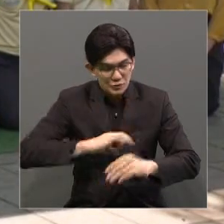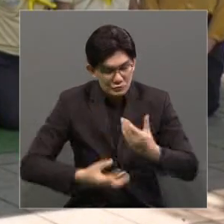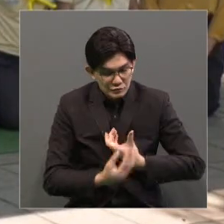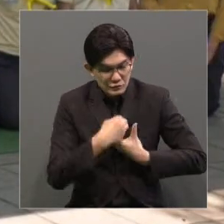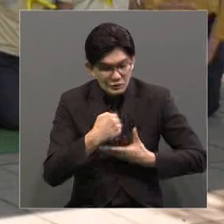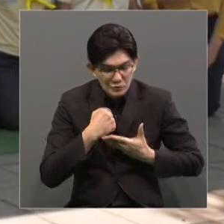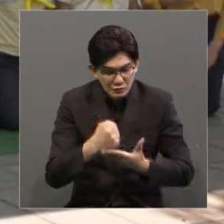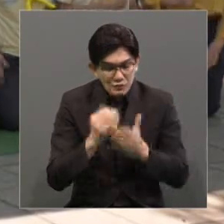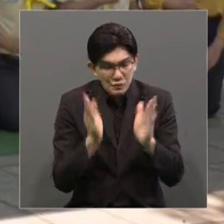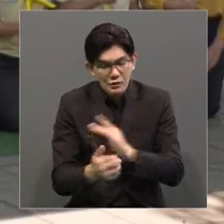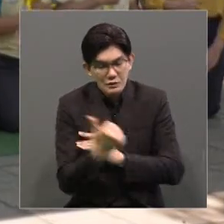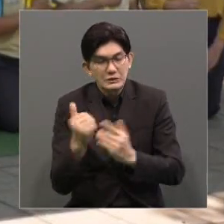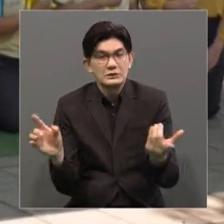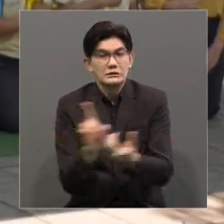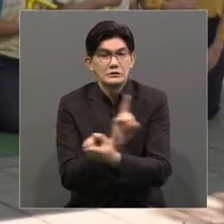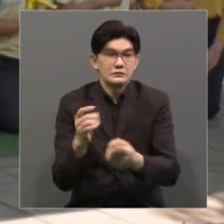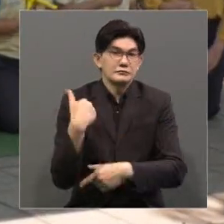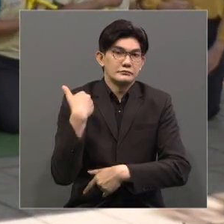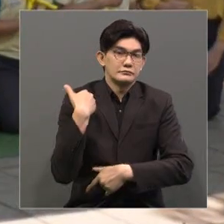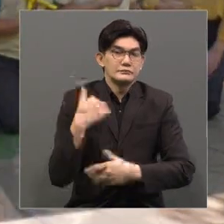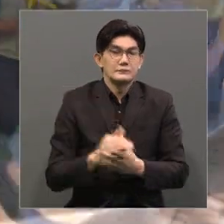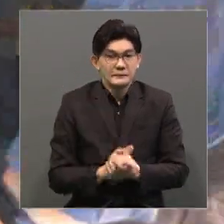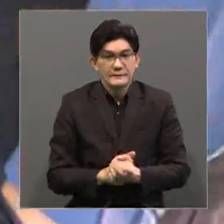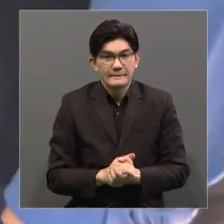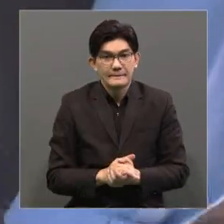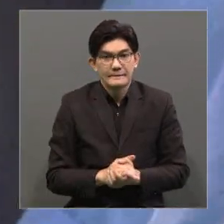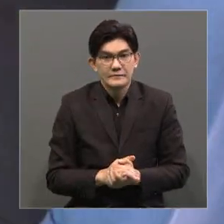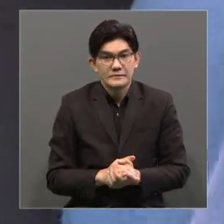ช่วยเหลือผู้อื่นในสังคม